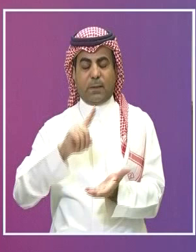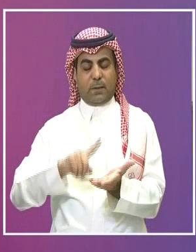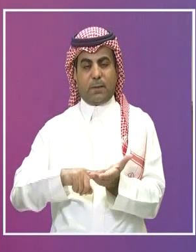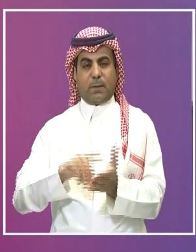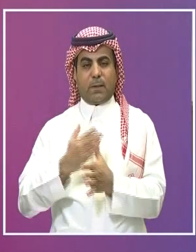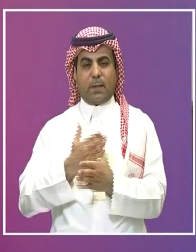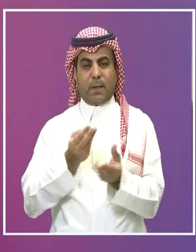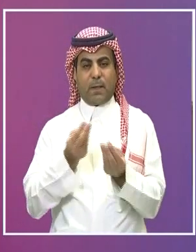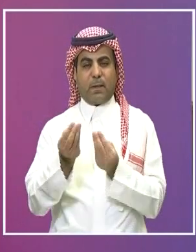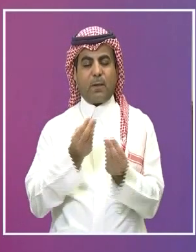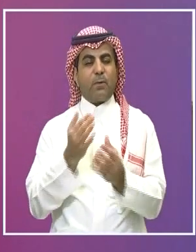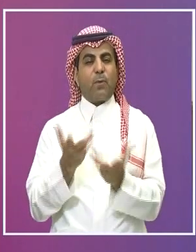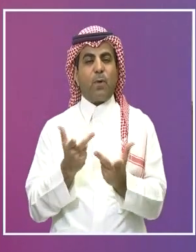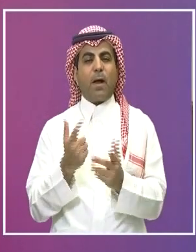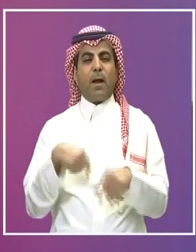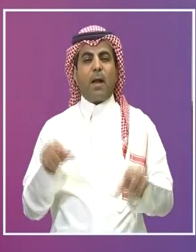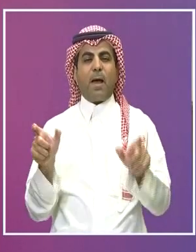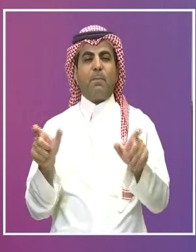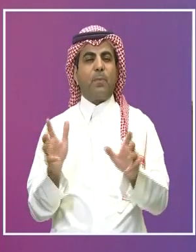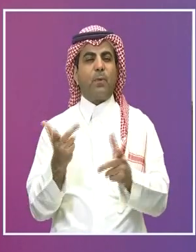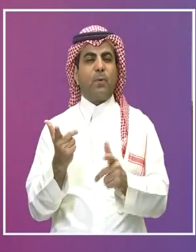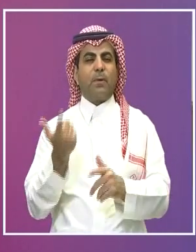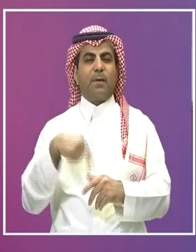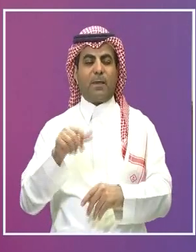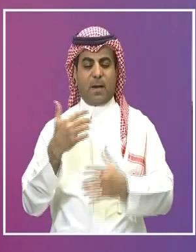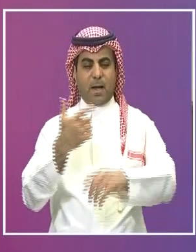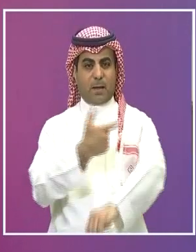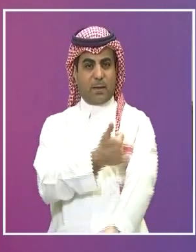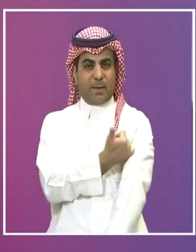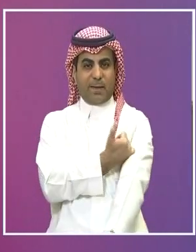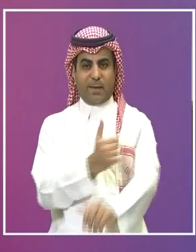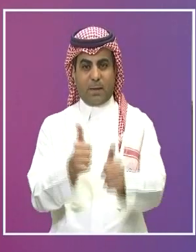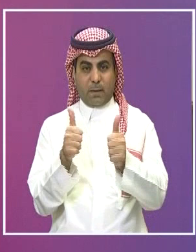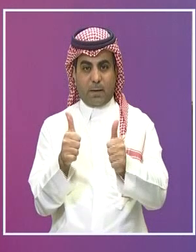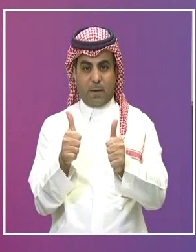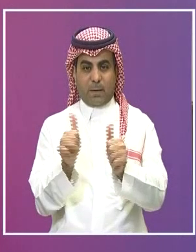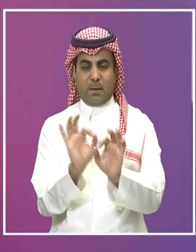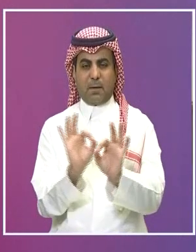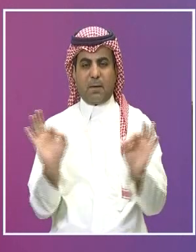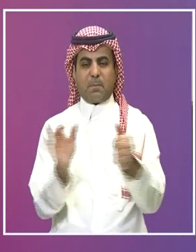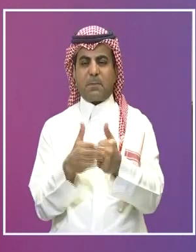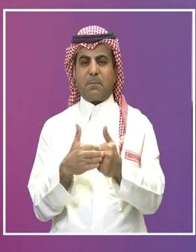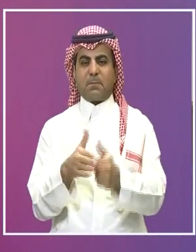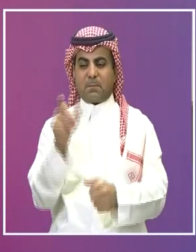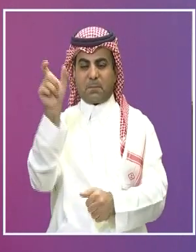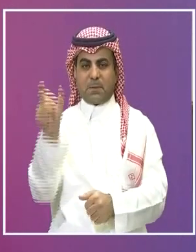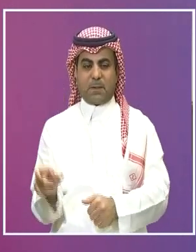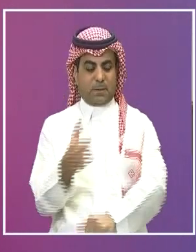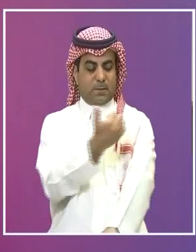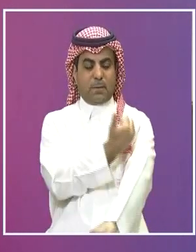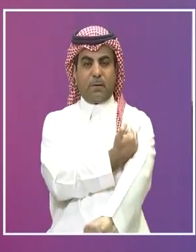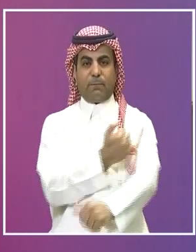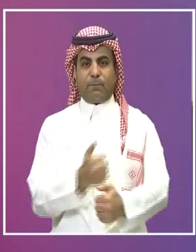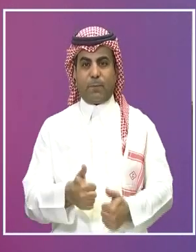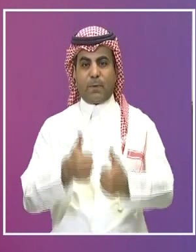حاليا. والأمن نقصد فيه بأنها من ناحية المأمونية في الاستخدام على الشخص الذي يتلقاها هي آمنة